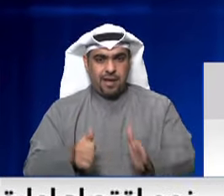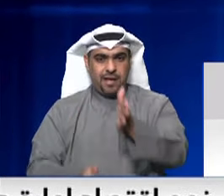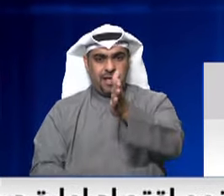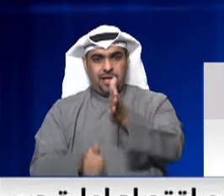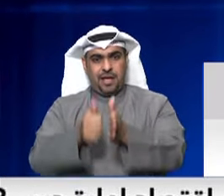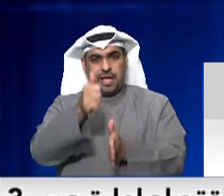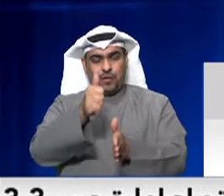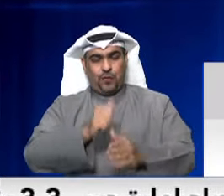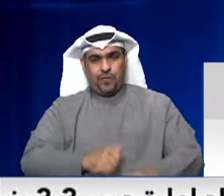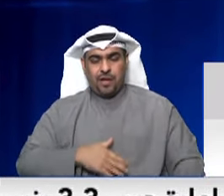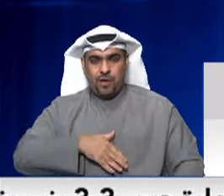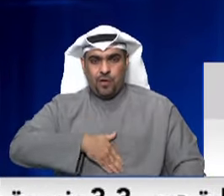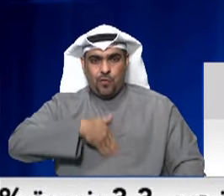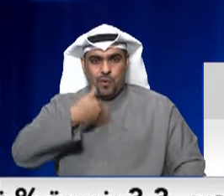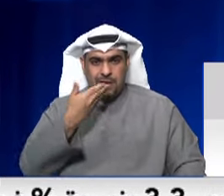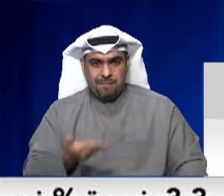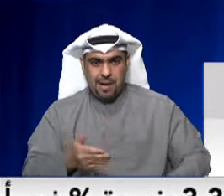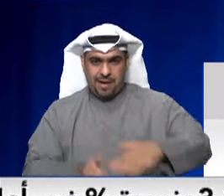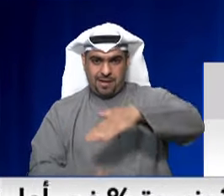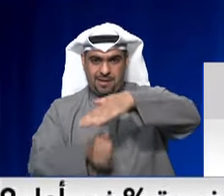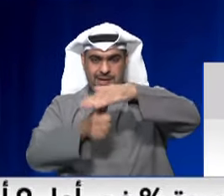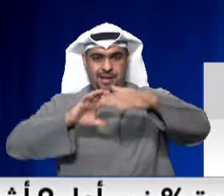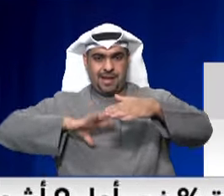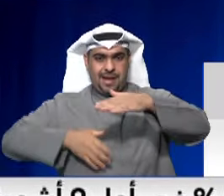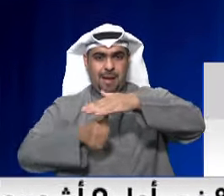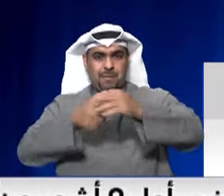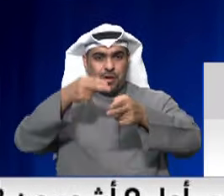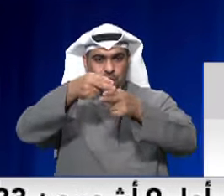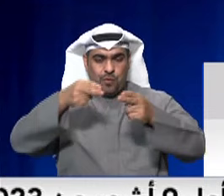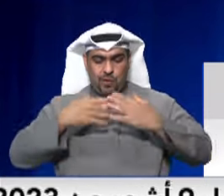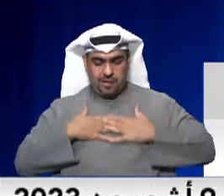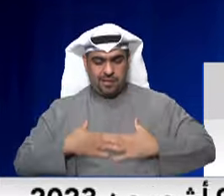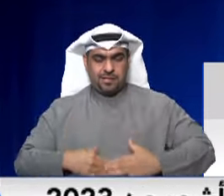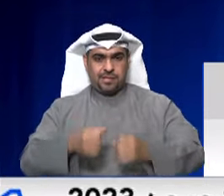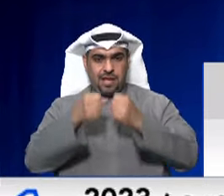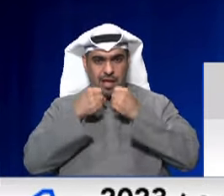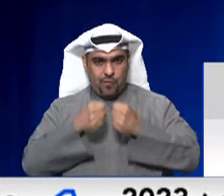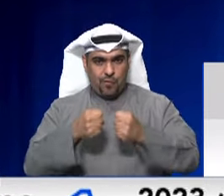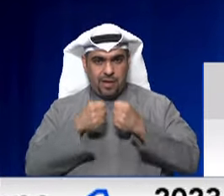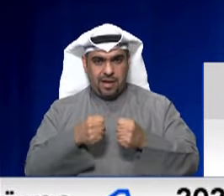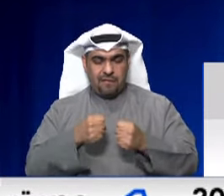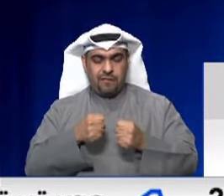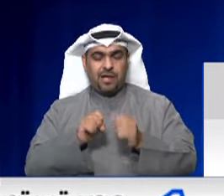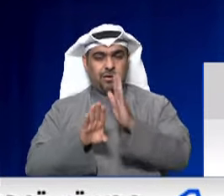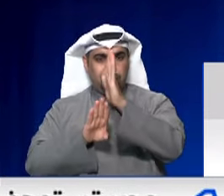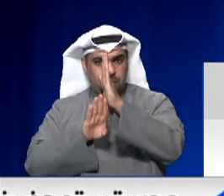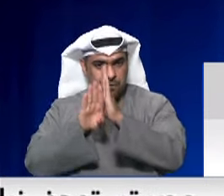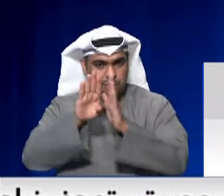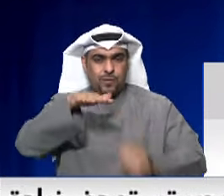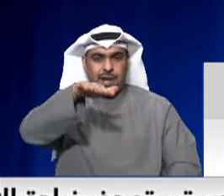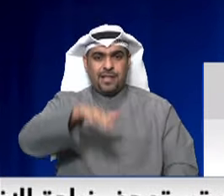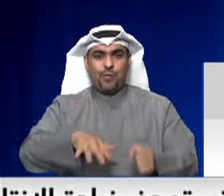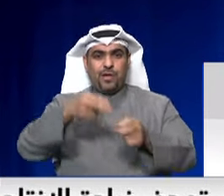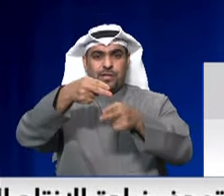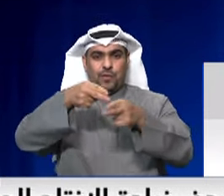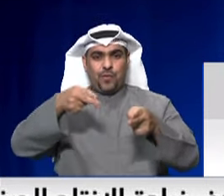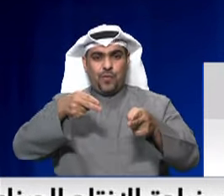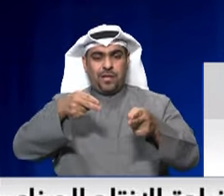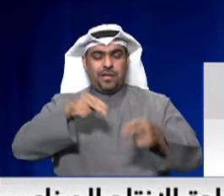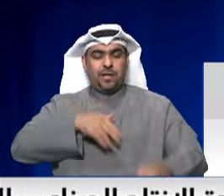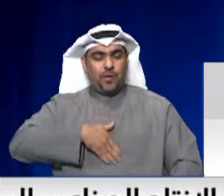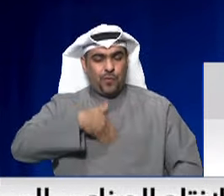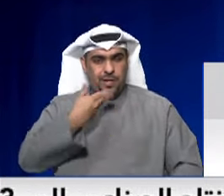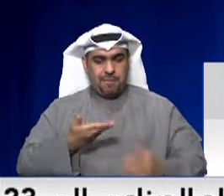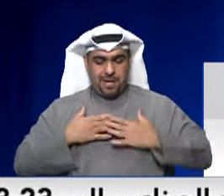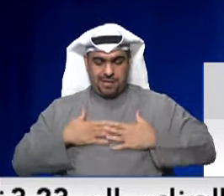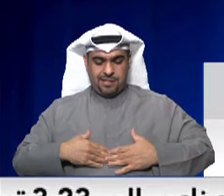مقاليد الحكم متمنيا لسموه كل التوفيق لمواصله مسيره الخير والنماء في دوله الكويت وراج لسموه رعاه